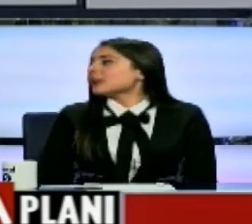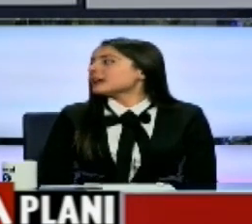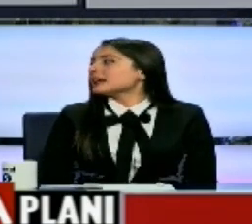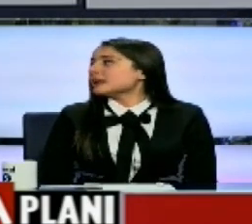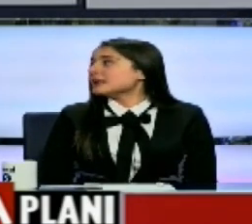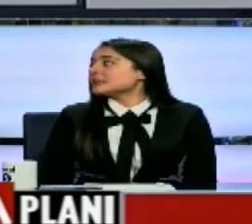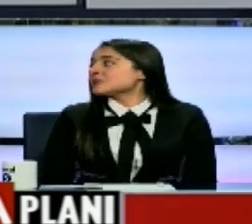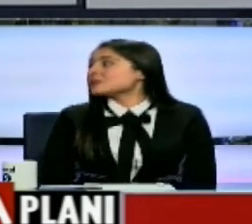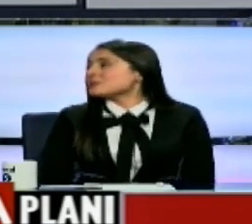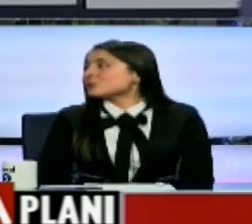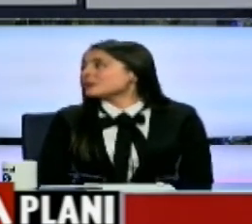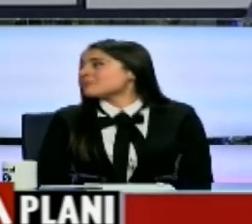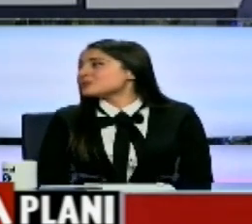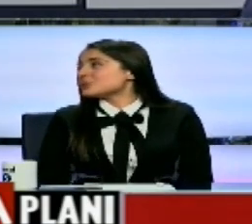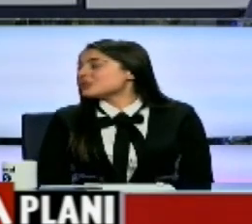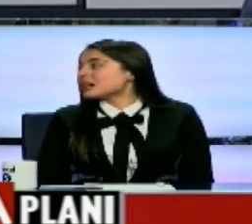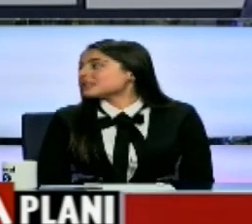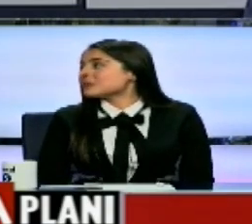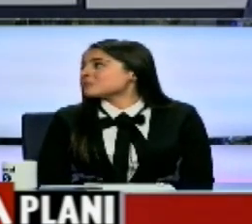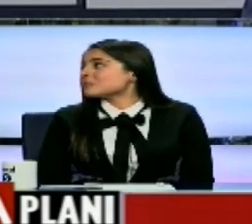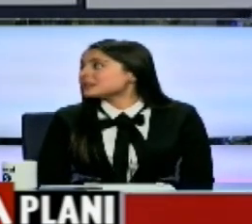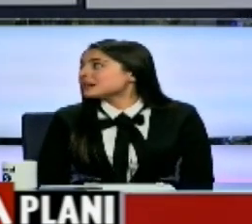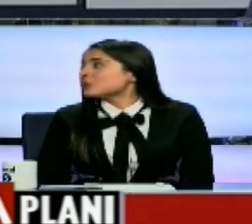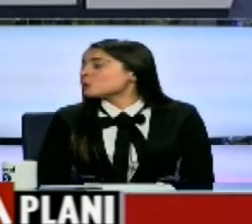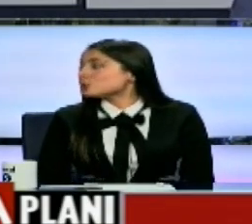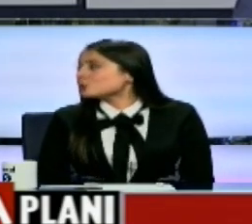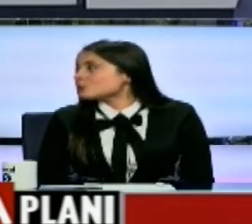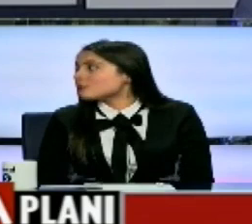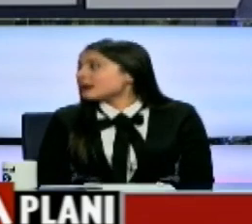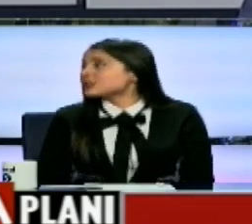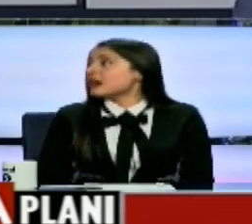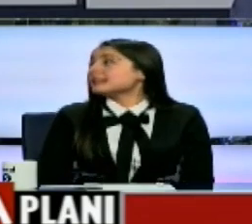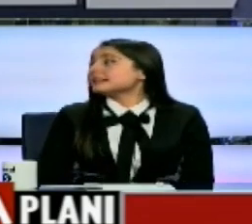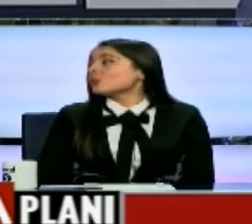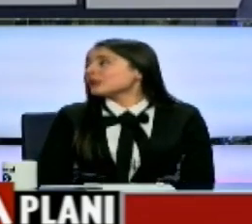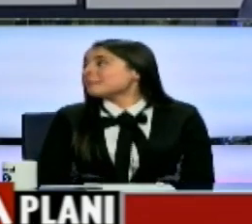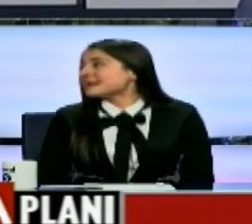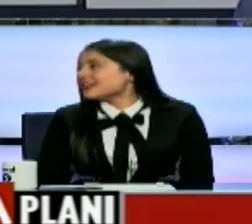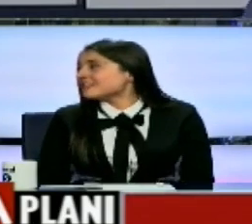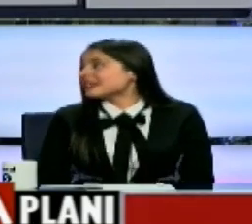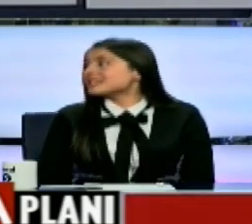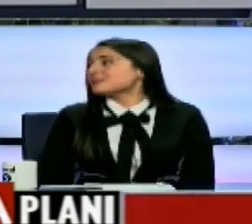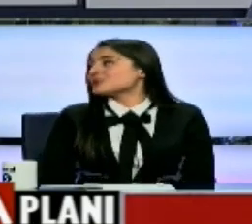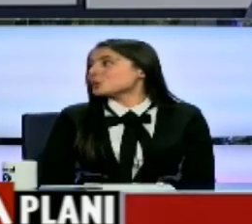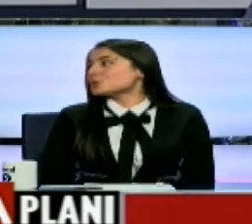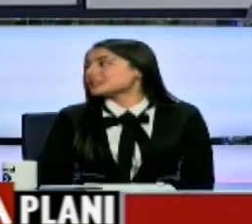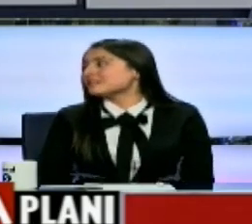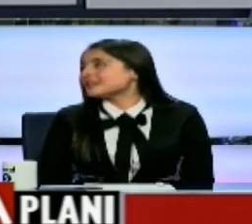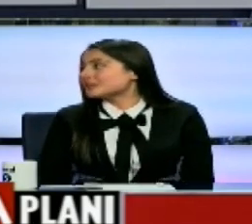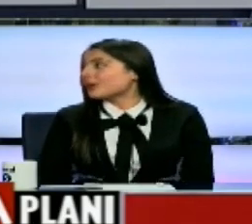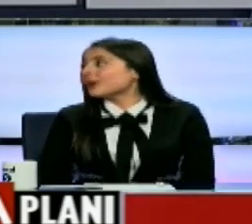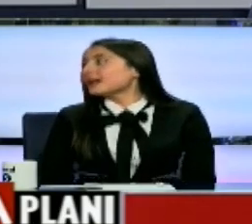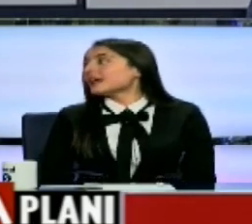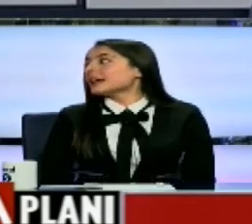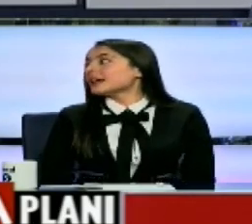Selamoğlu'yla ilk tanıştığımız günden beri çok sıcak, samimi bir dostluğumuz var. İşaretliğine olan merakı ve ilgisi beni çok çok